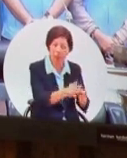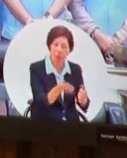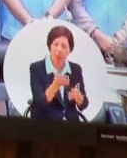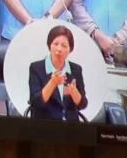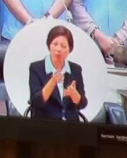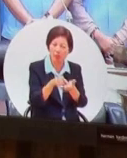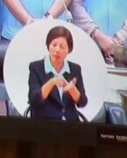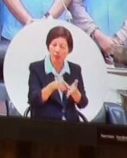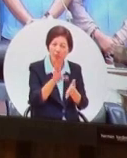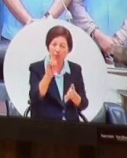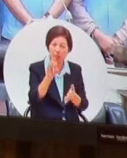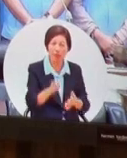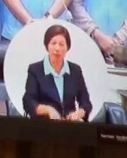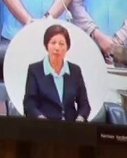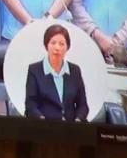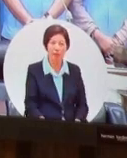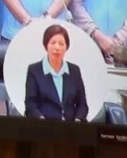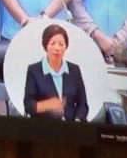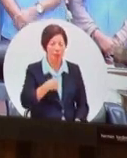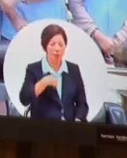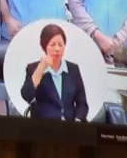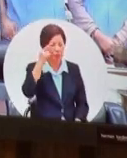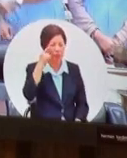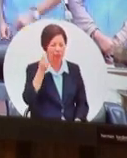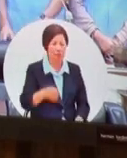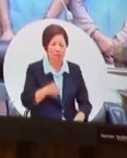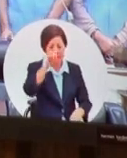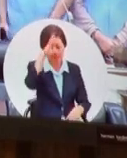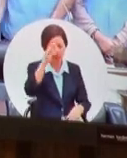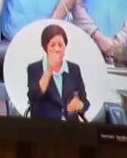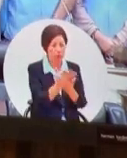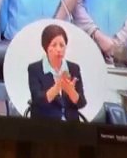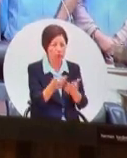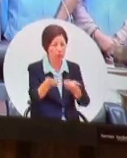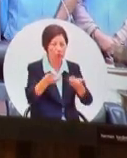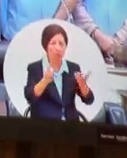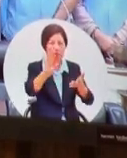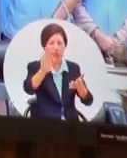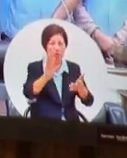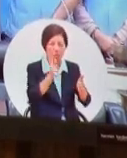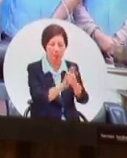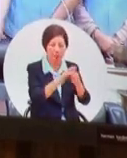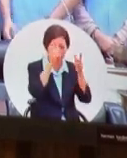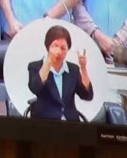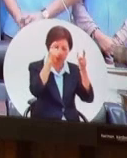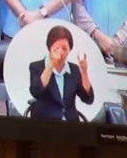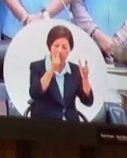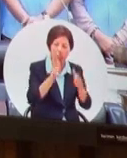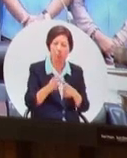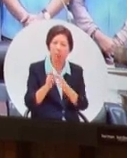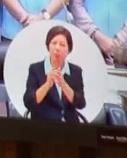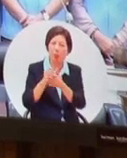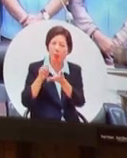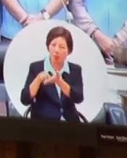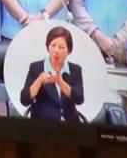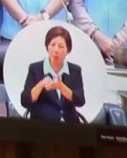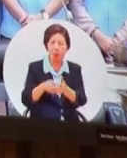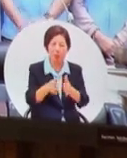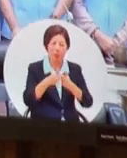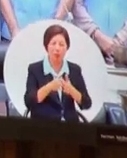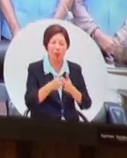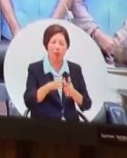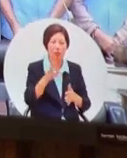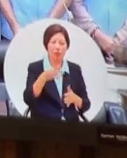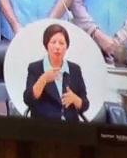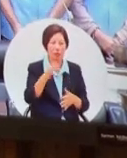籍，我认为应该是不分党派要为高雄来讲话，这才是正确的。但是我们没有看到，那我们还看到什